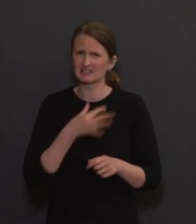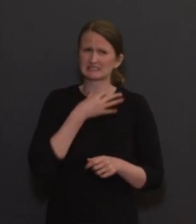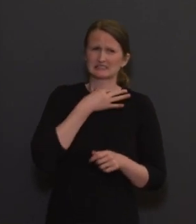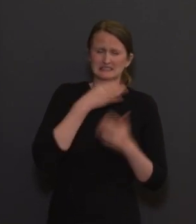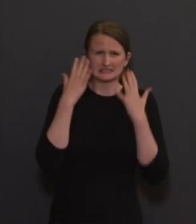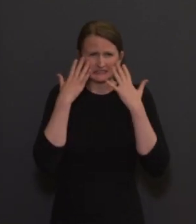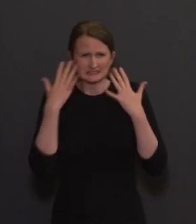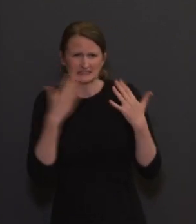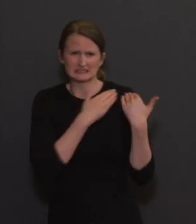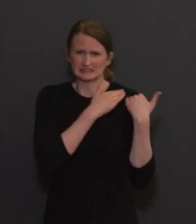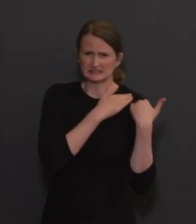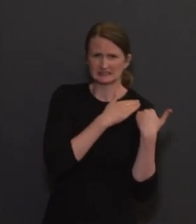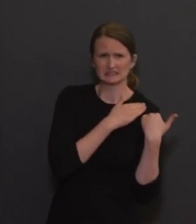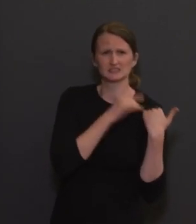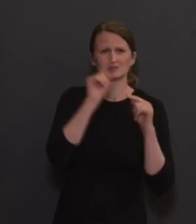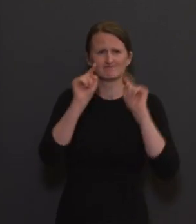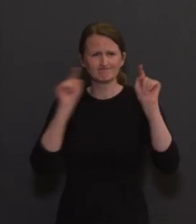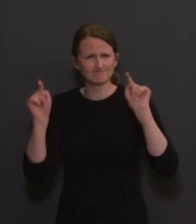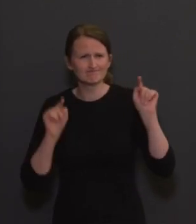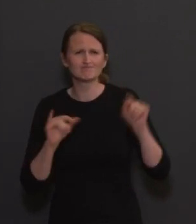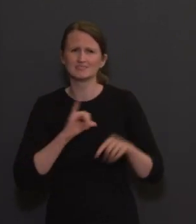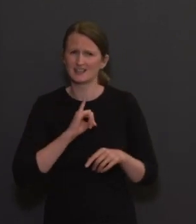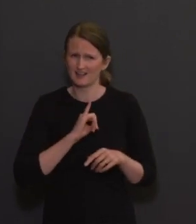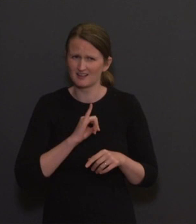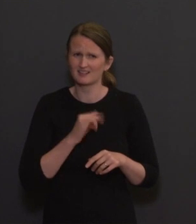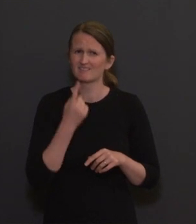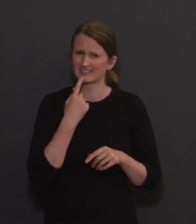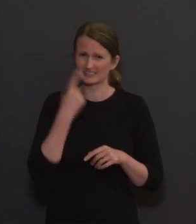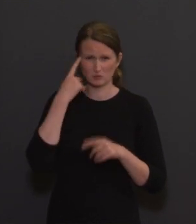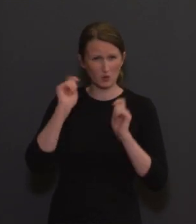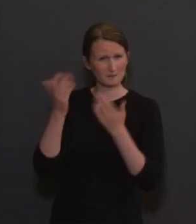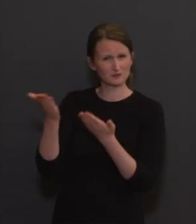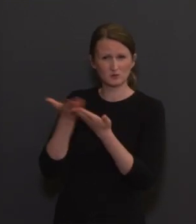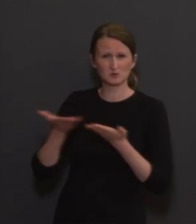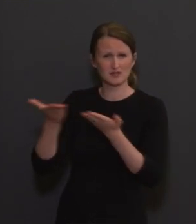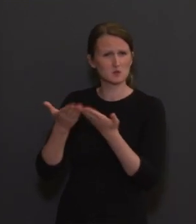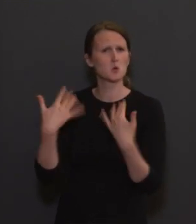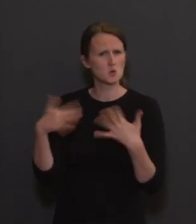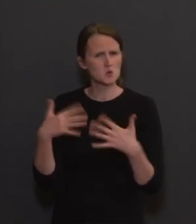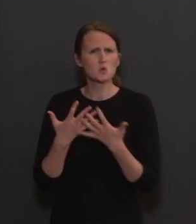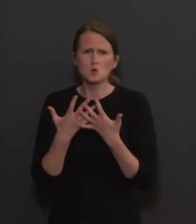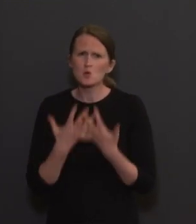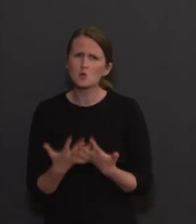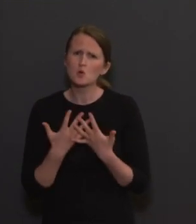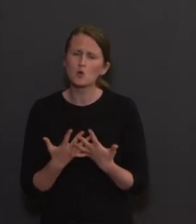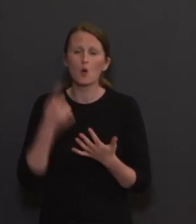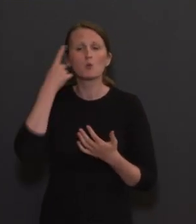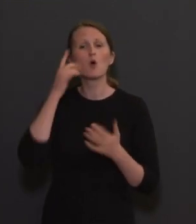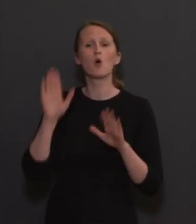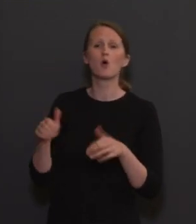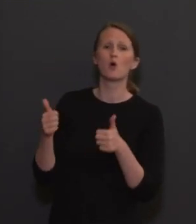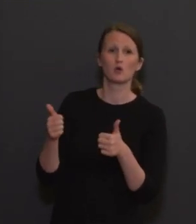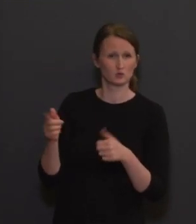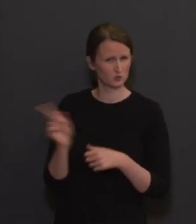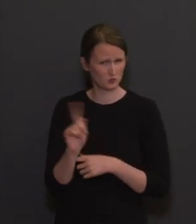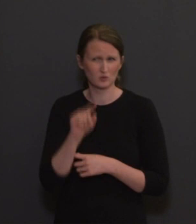francophones. La pression est encore extrêmement importante sur le terrain. Il ne faut absolument pas négliger ce point. Mais il y a une éclaircie